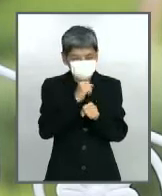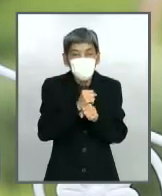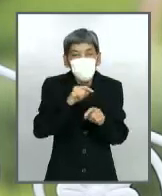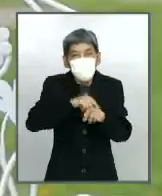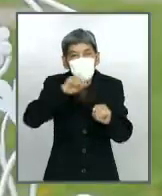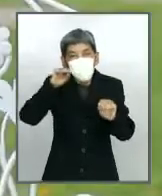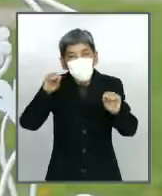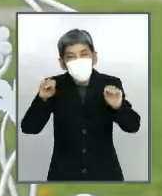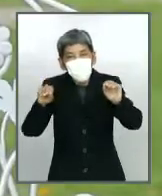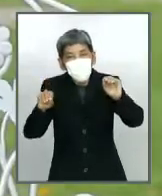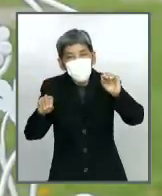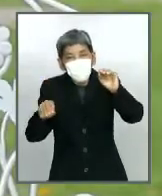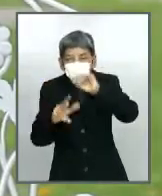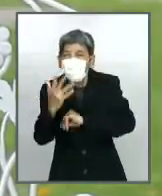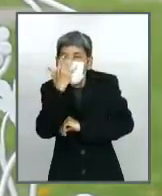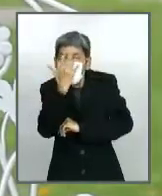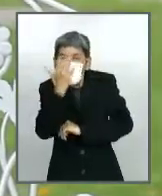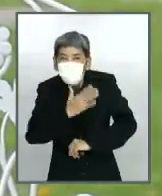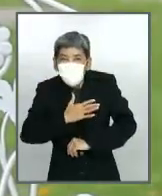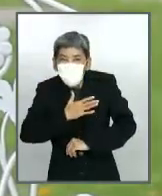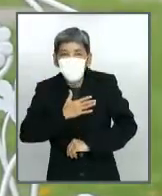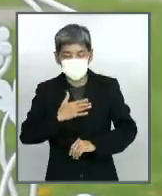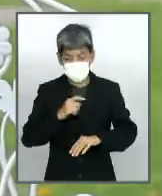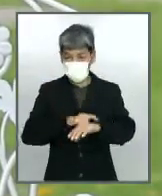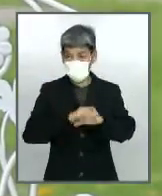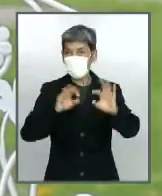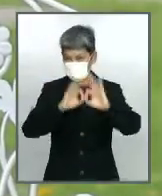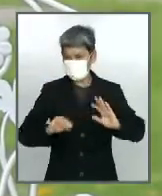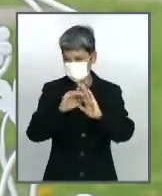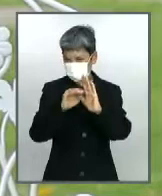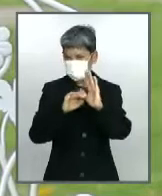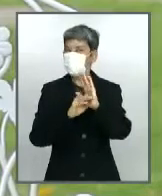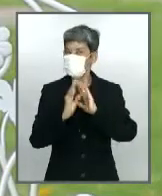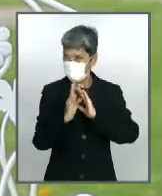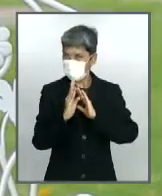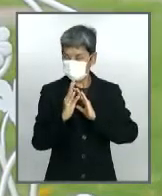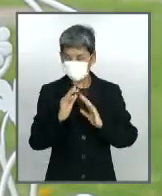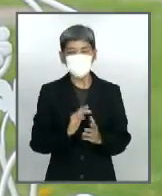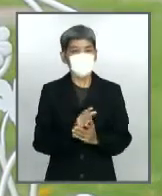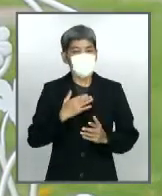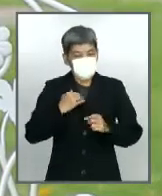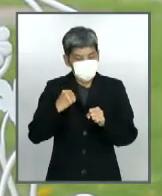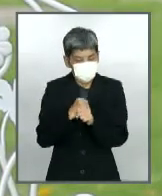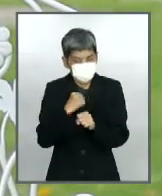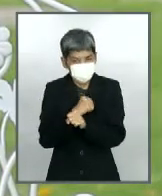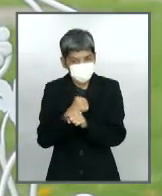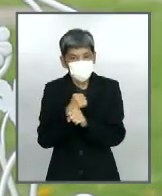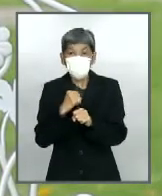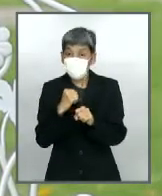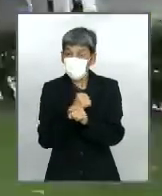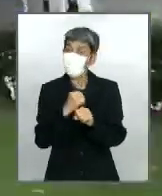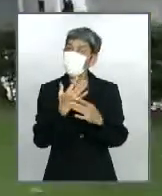11โมงก็บ่าย3ยังนั่งอยู่หน้าจอทีวีอะไรอย่างเงี้ยค่ะการจัดการเวลาก็สำคัญมากแล้วก็เป็นการฝึก